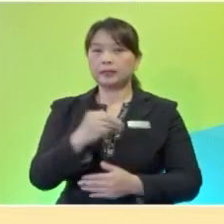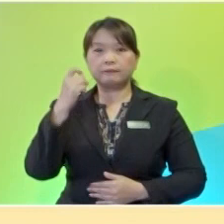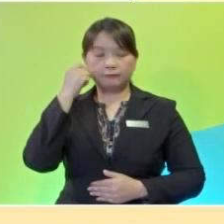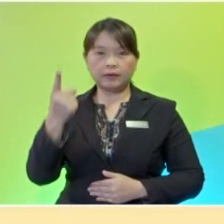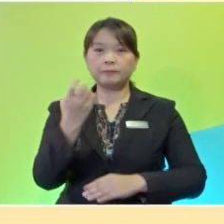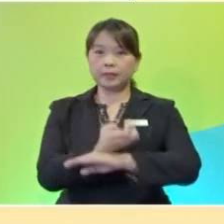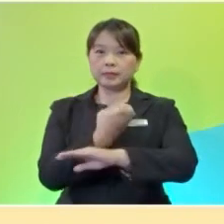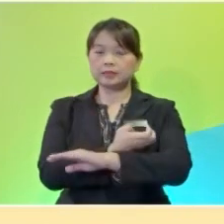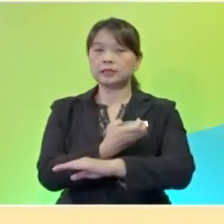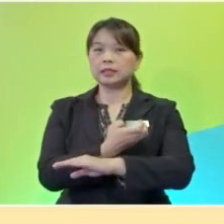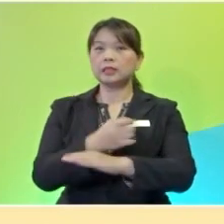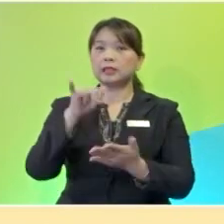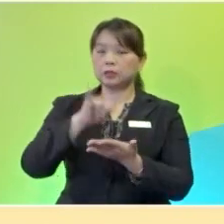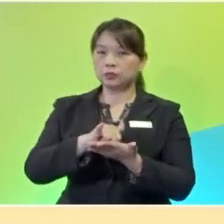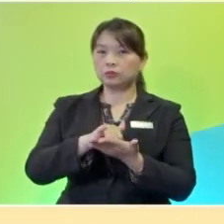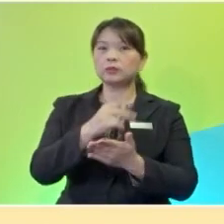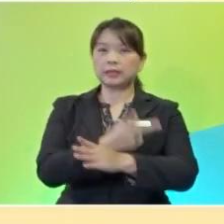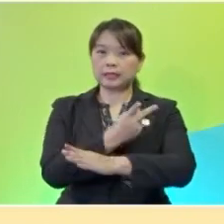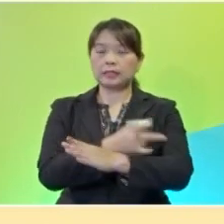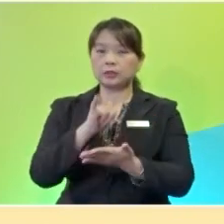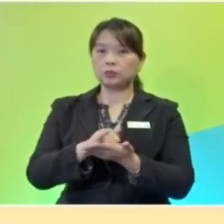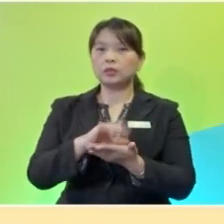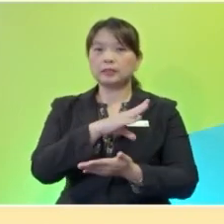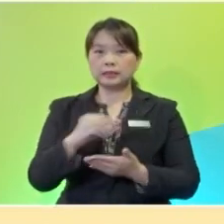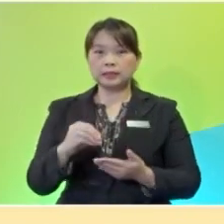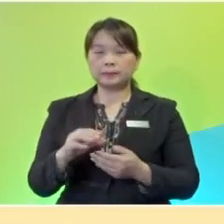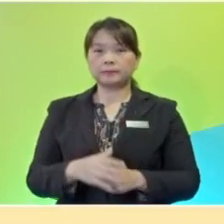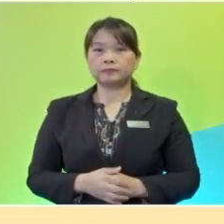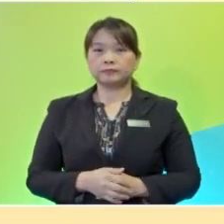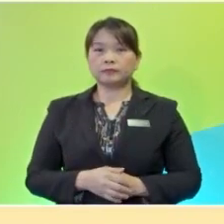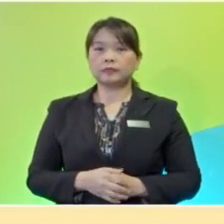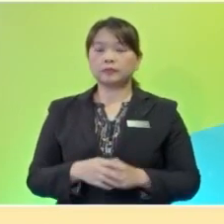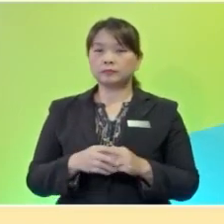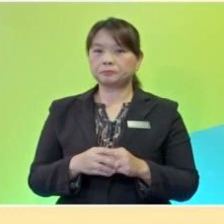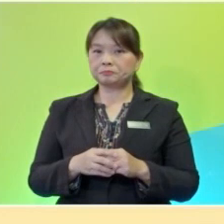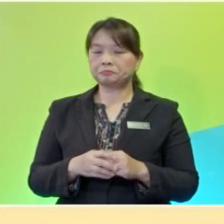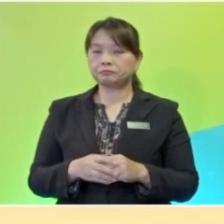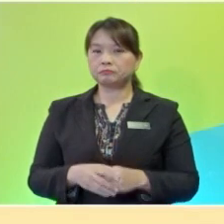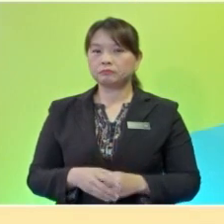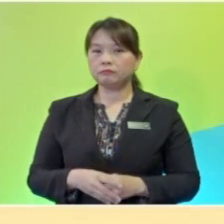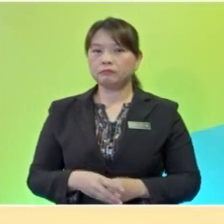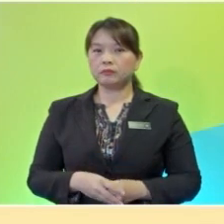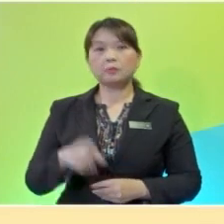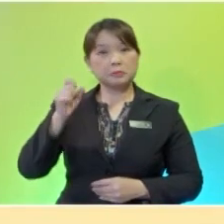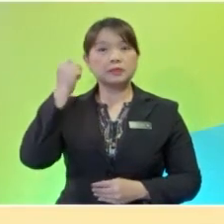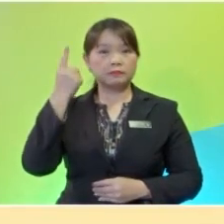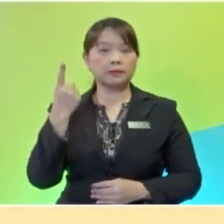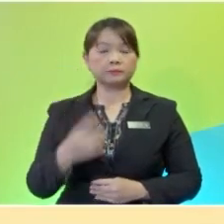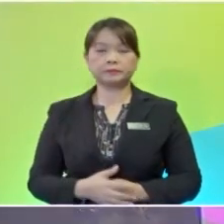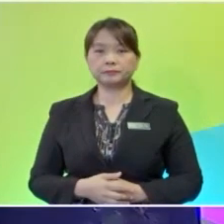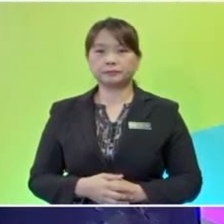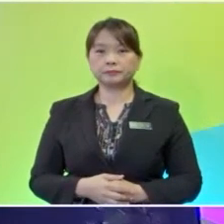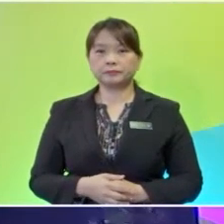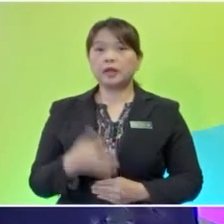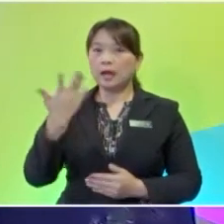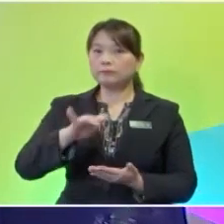章叙述、描写、说明、议论和抒情等表现手法。好，这个一定要先了解的。好，了